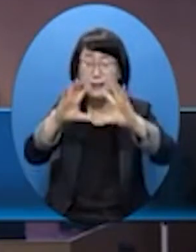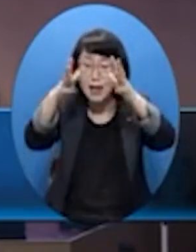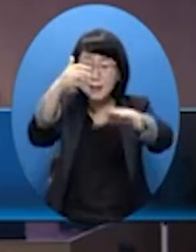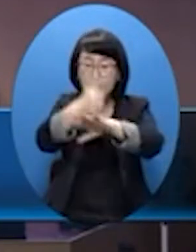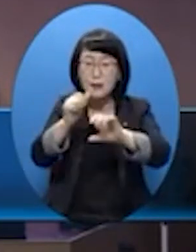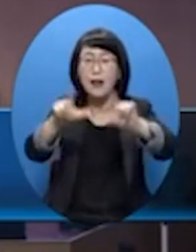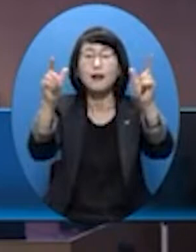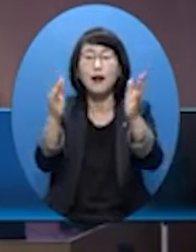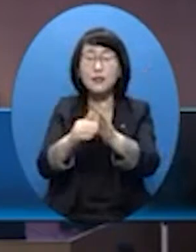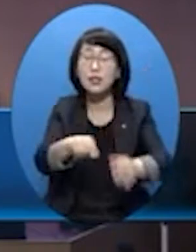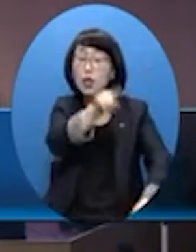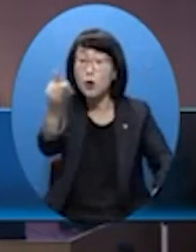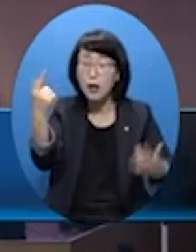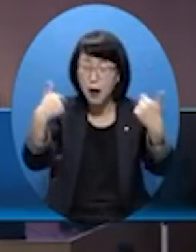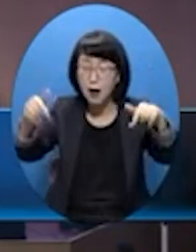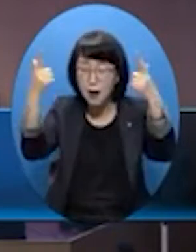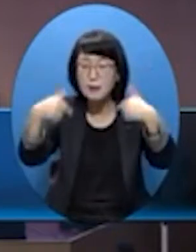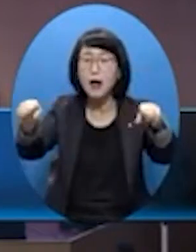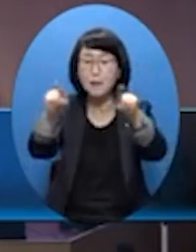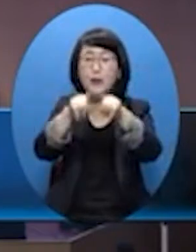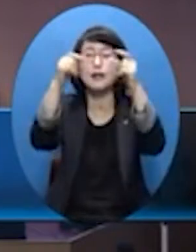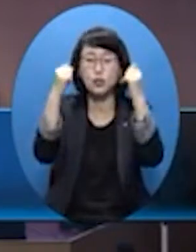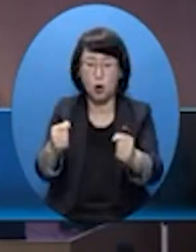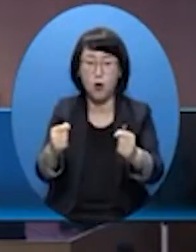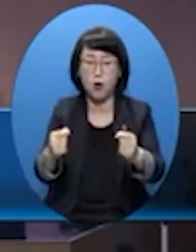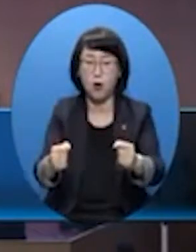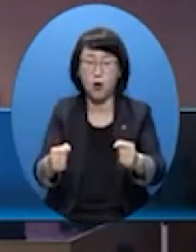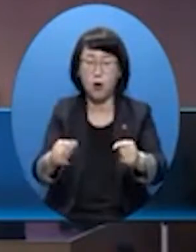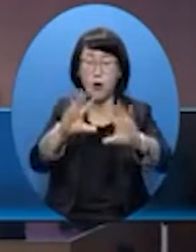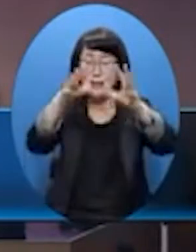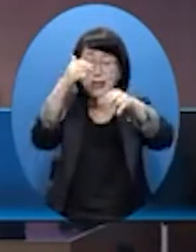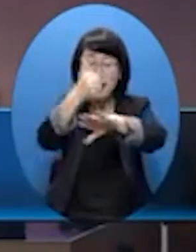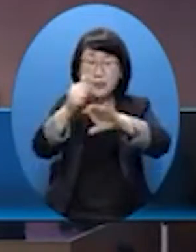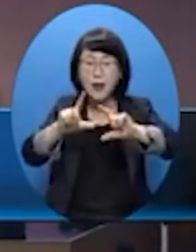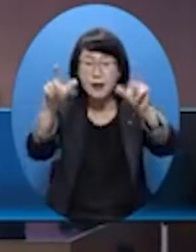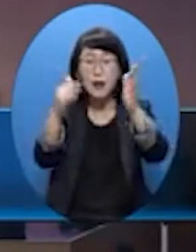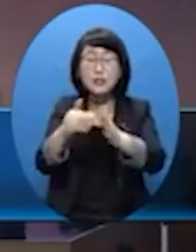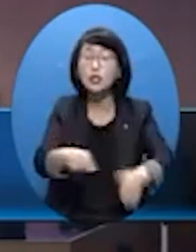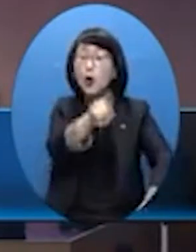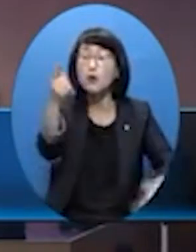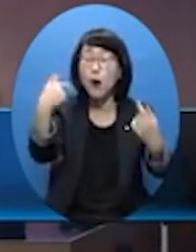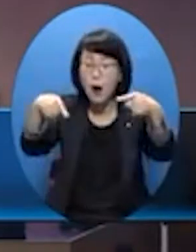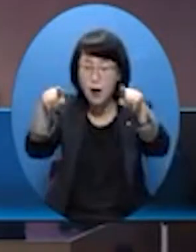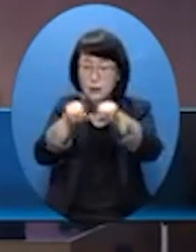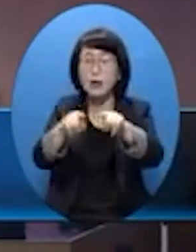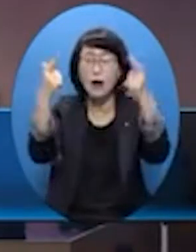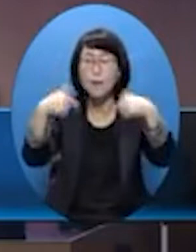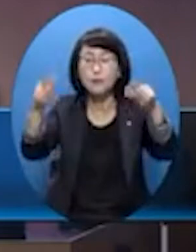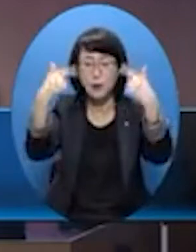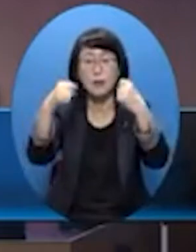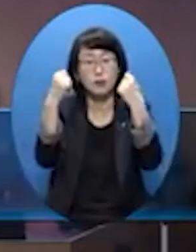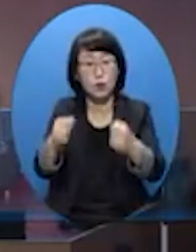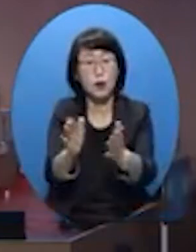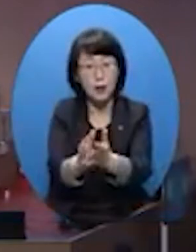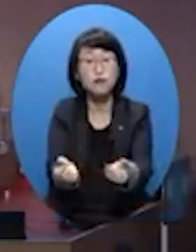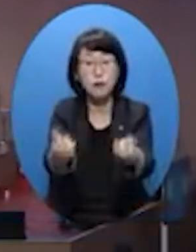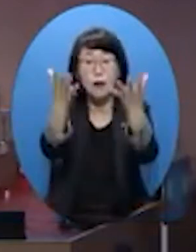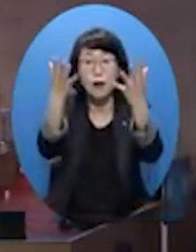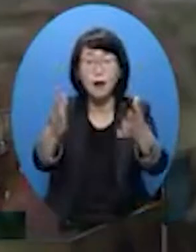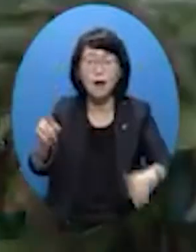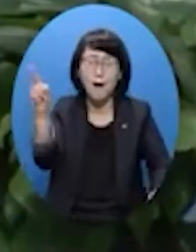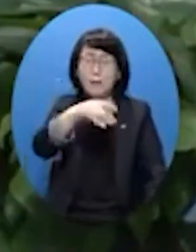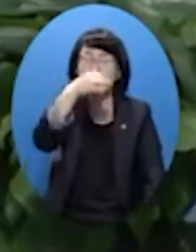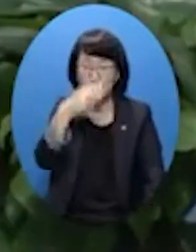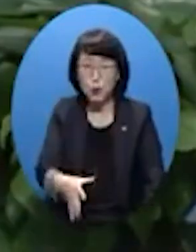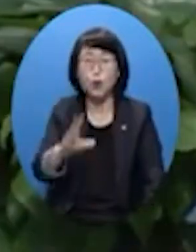끝날까지 너희와 항상 함께 있으리라 대산 끝 날까지 너희와 항상 함께 있습니다 할렐루야 아무리